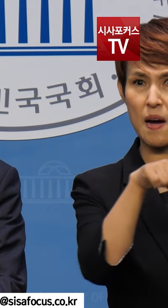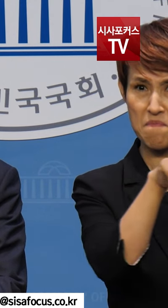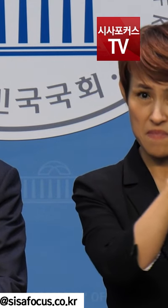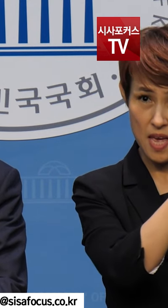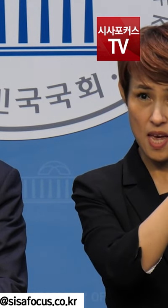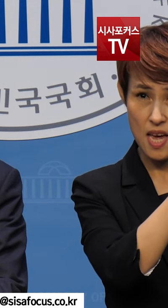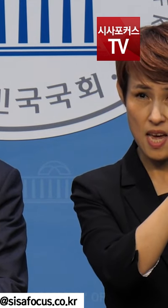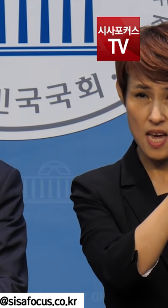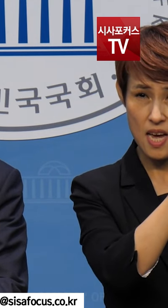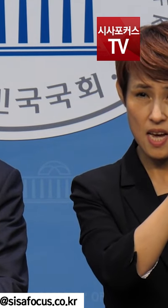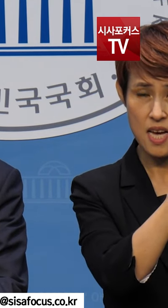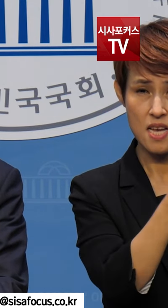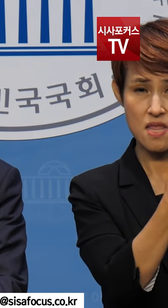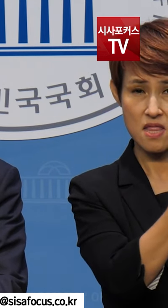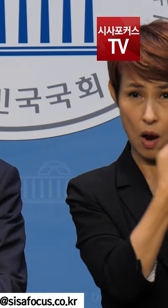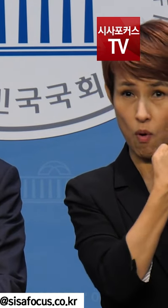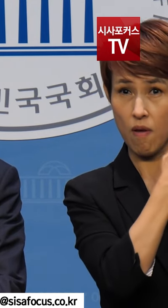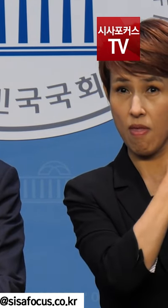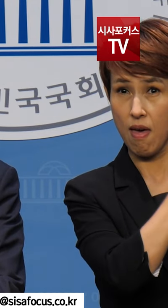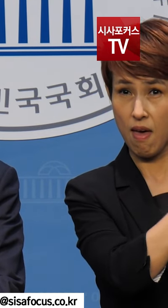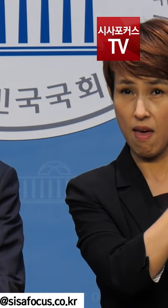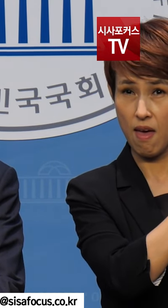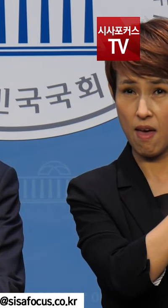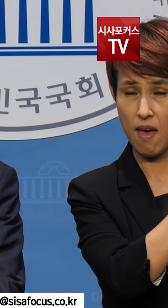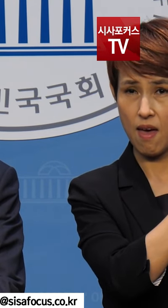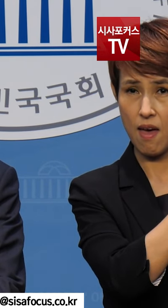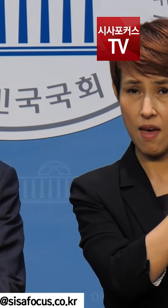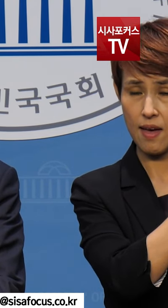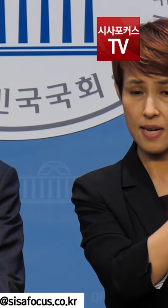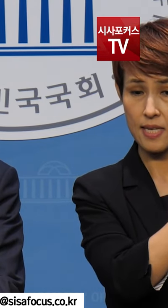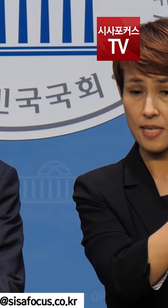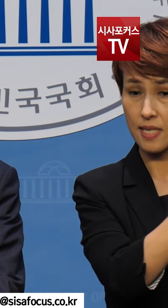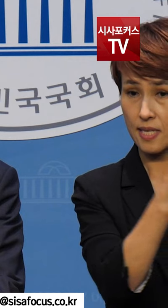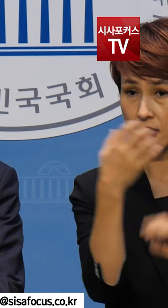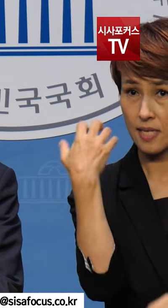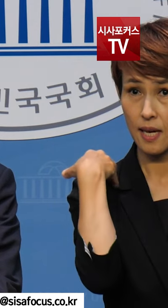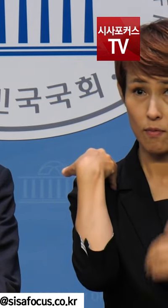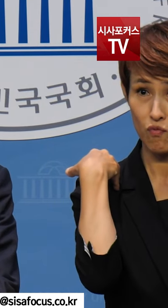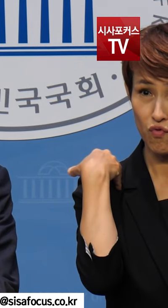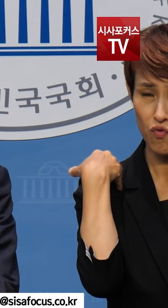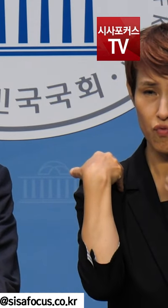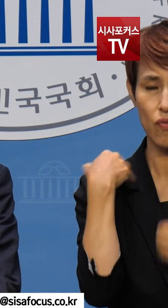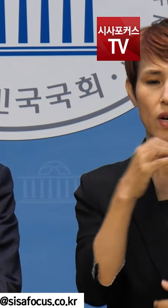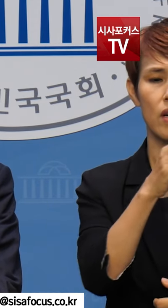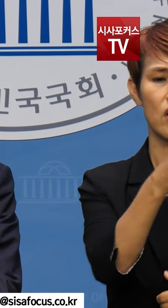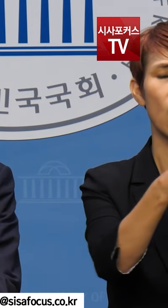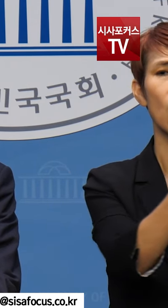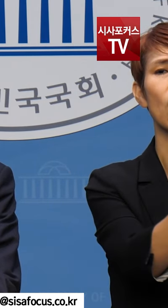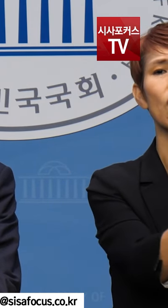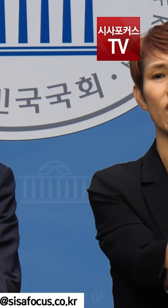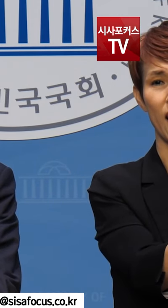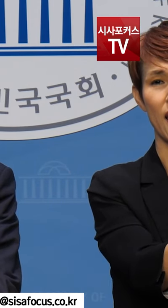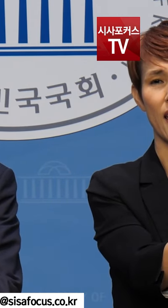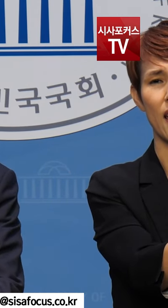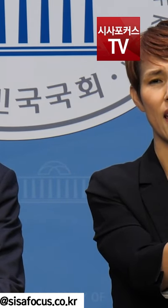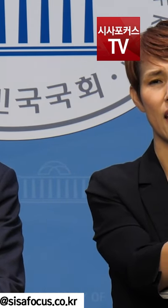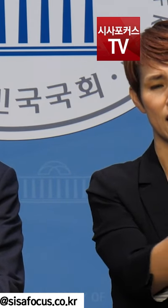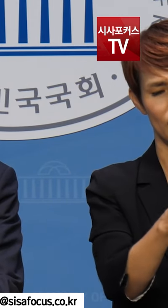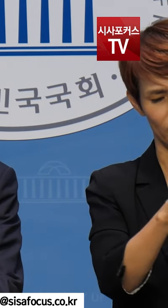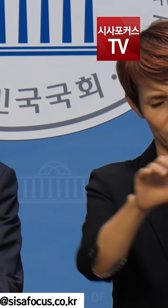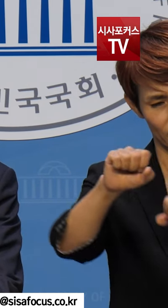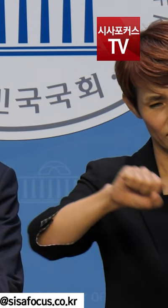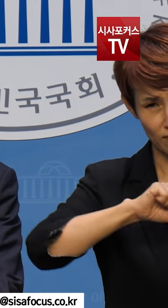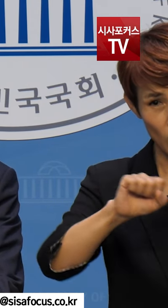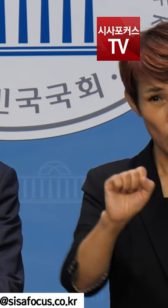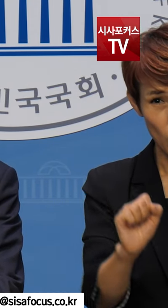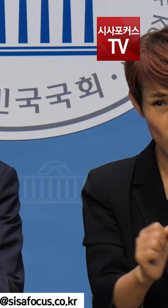탄핵 청원 시대의 연대 책임이 곧 여당의 이런 태도가